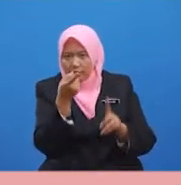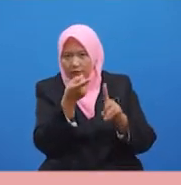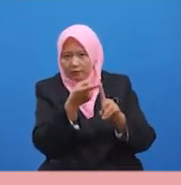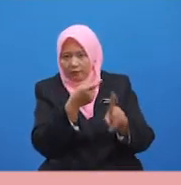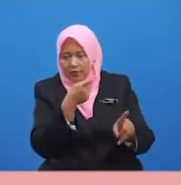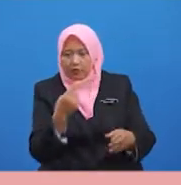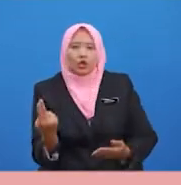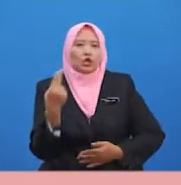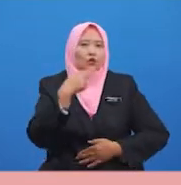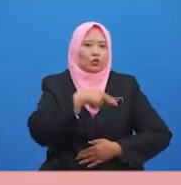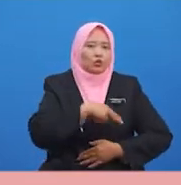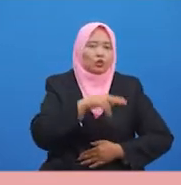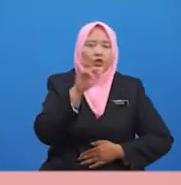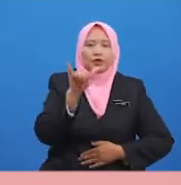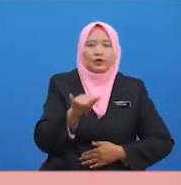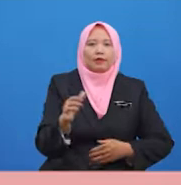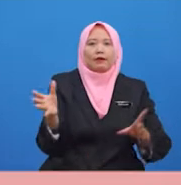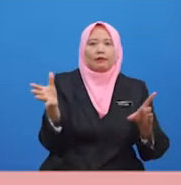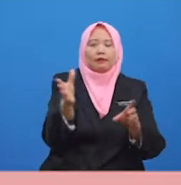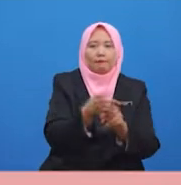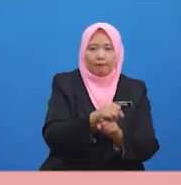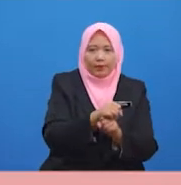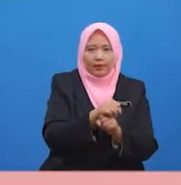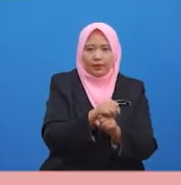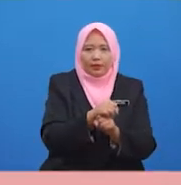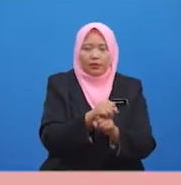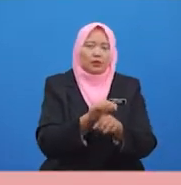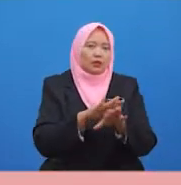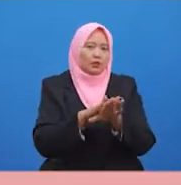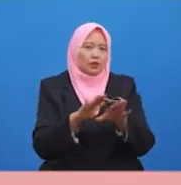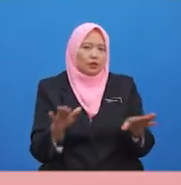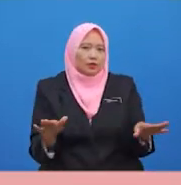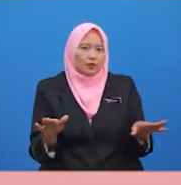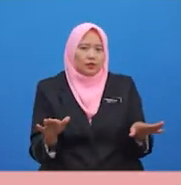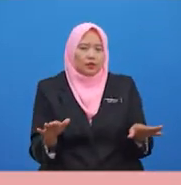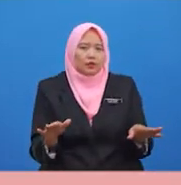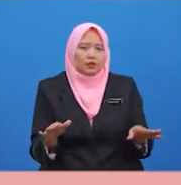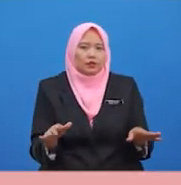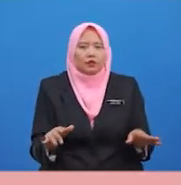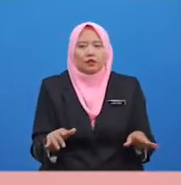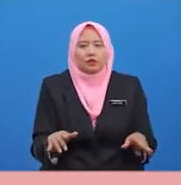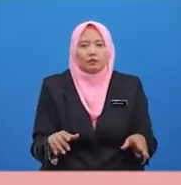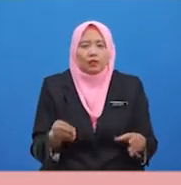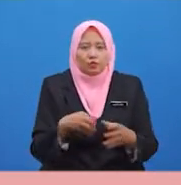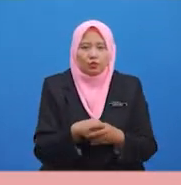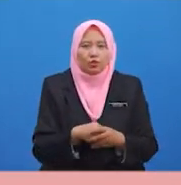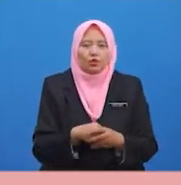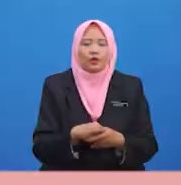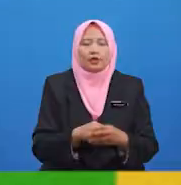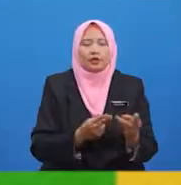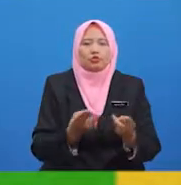keuntungan yang diperolehi tanpa terlibat secara langsung dalam perusahaan